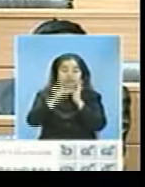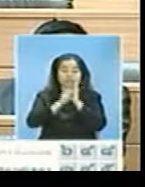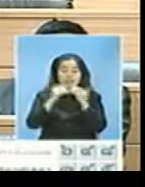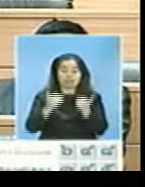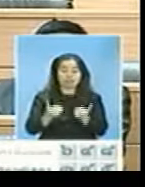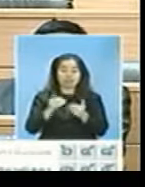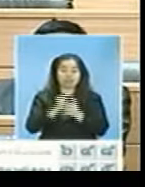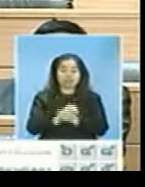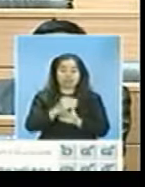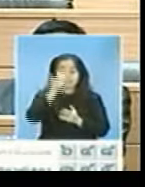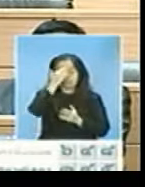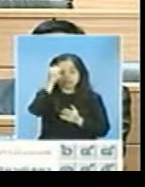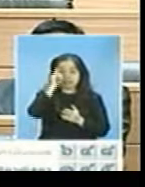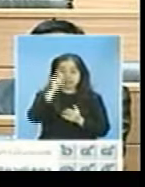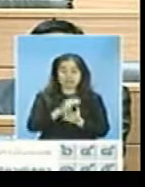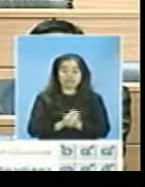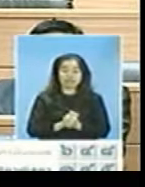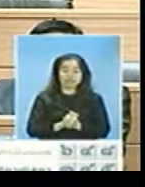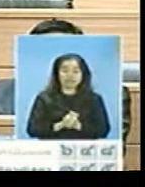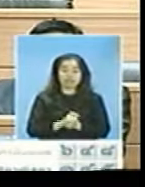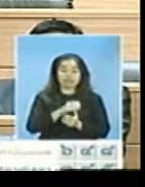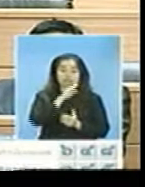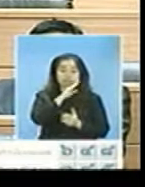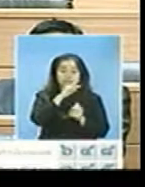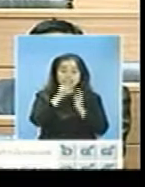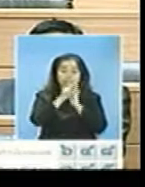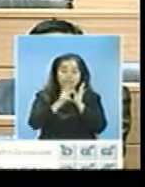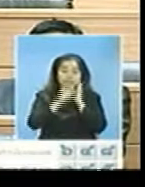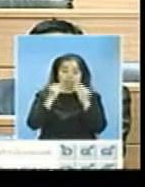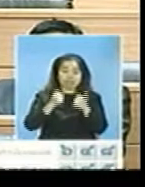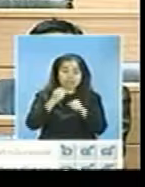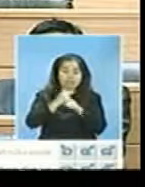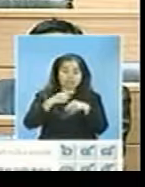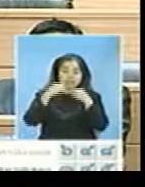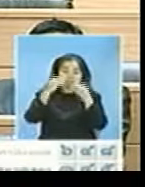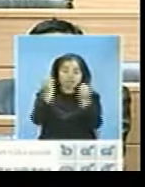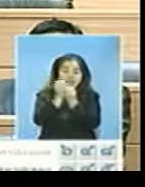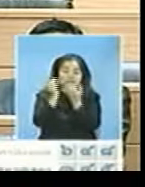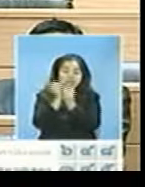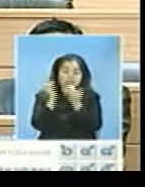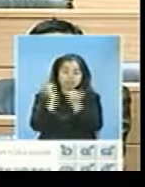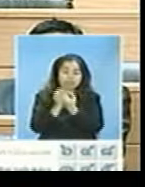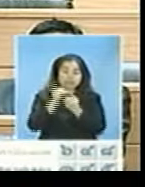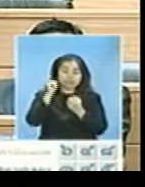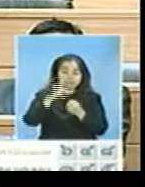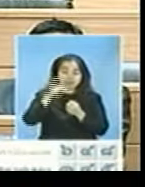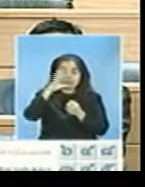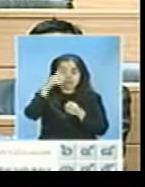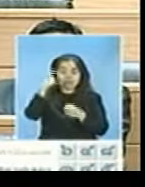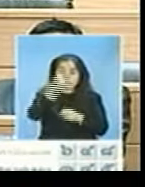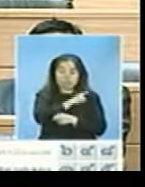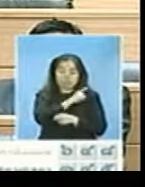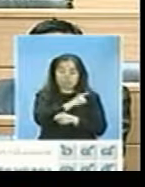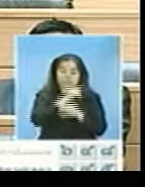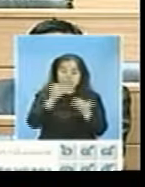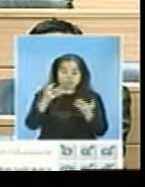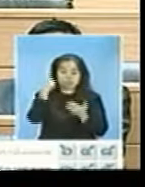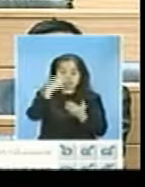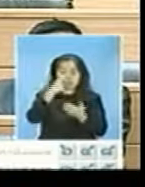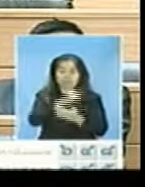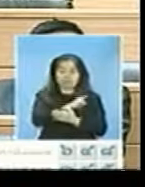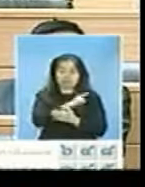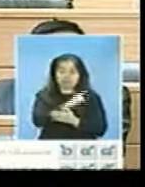ครับเพราะว่าถ้ารัฐธรรมนูญฉบับนี้สร้างความวิบัติให้กับประเทศชาตินะครับต้องหาคนรับผิดชอบครับขอบพระคุณมากครับท่าน